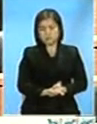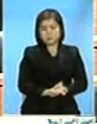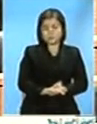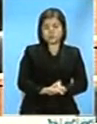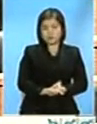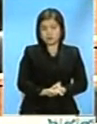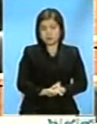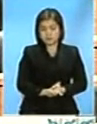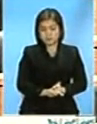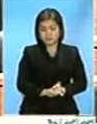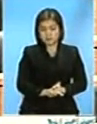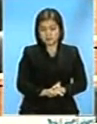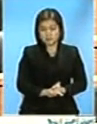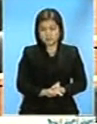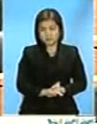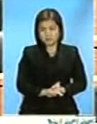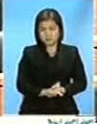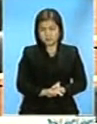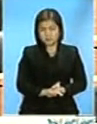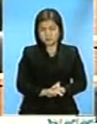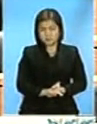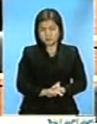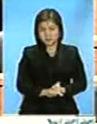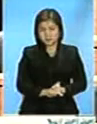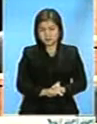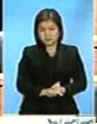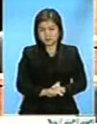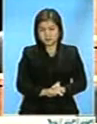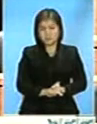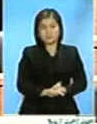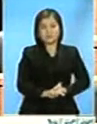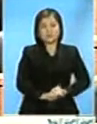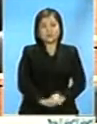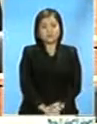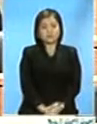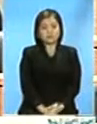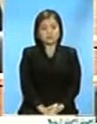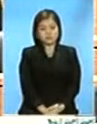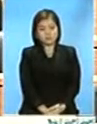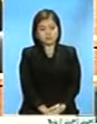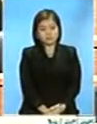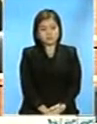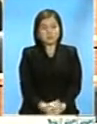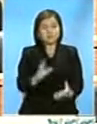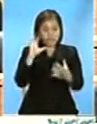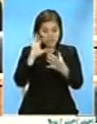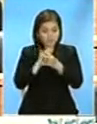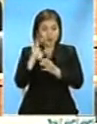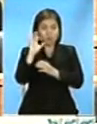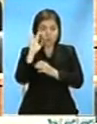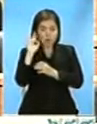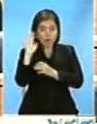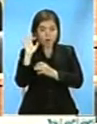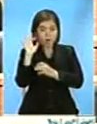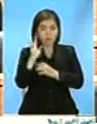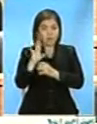ก็ขออนุญาตนิดนึงนะครับเมื่อวานมีท่านหนึ่งผมพูดสั้นๆครับท่านประธานมันเกี่ยวข้องกับ160ต่อ40นักข่าวคนนึงถามผมว่าท่านน